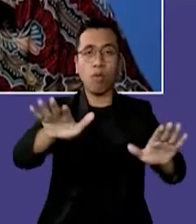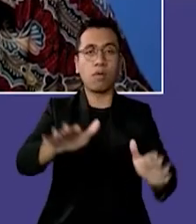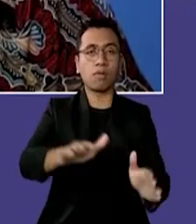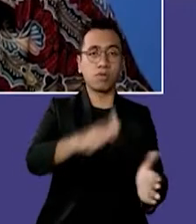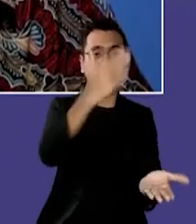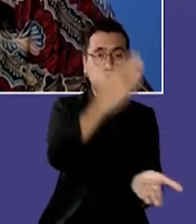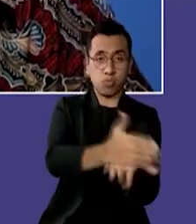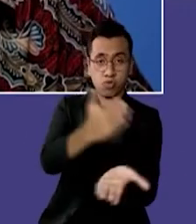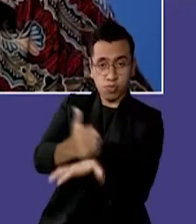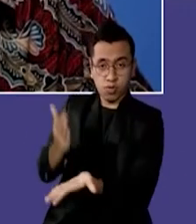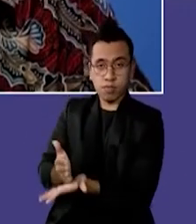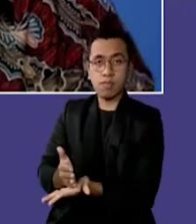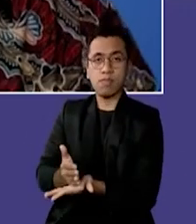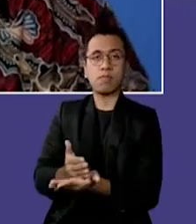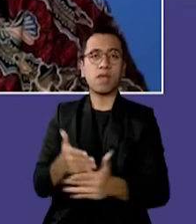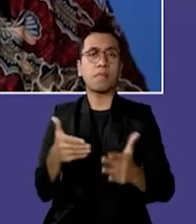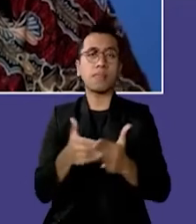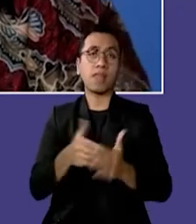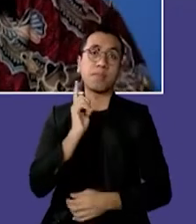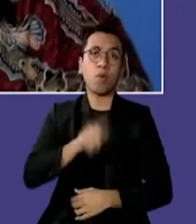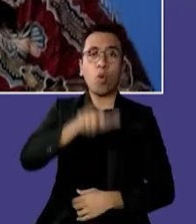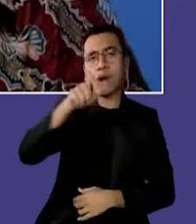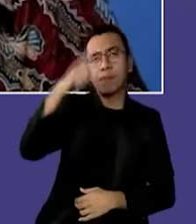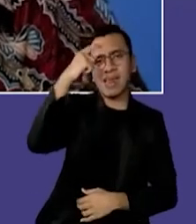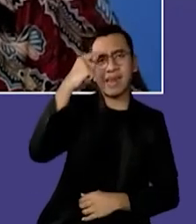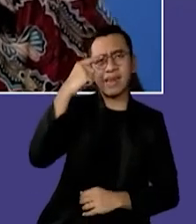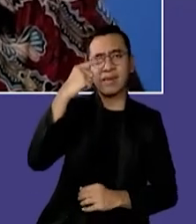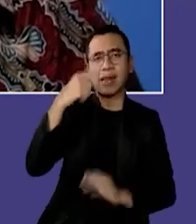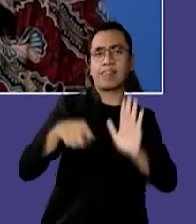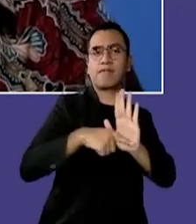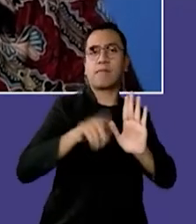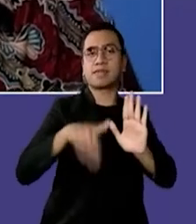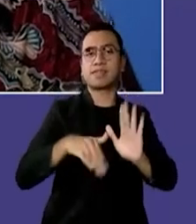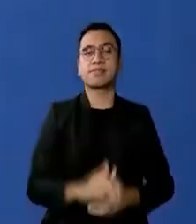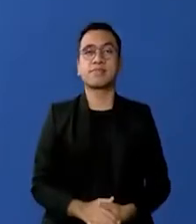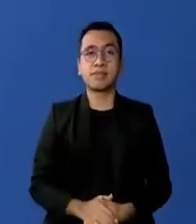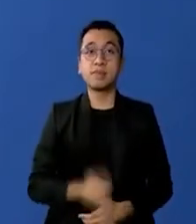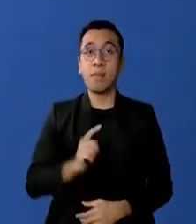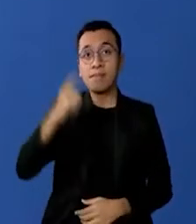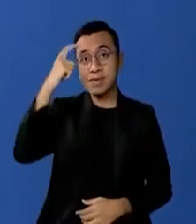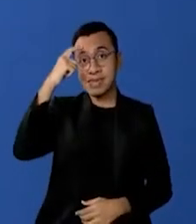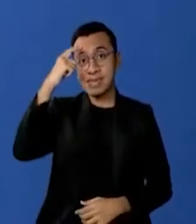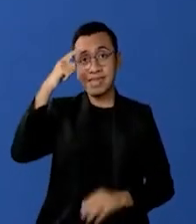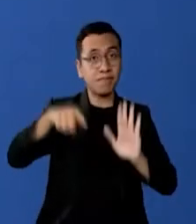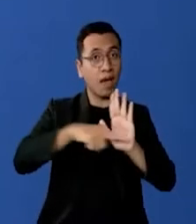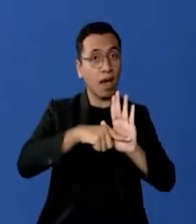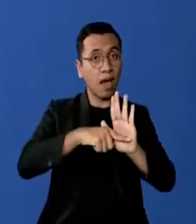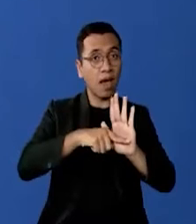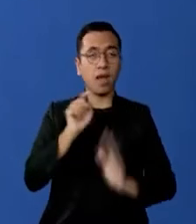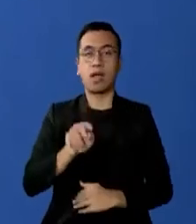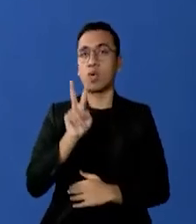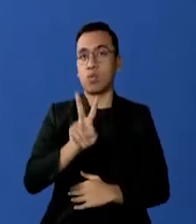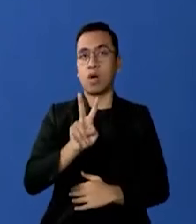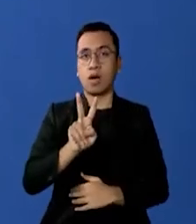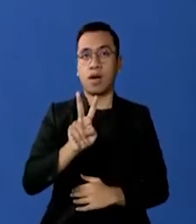kondisi ini batu ROM ya ini memang sesuatu yang sangat sulit ya karena stigma itu ada dua yang